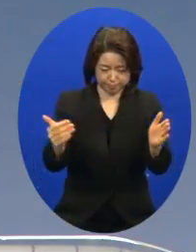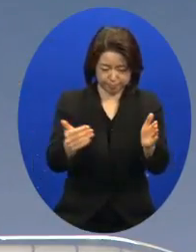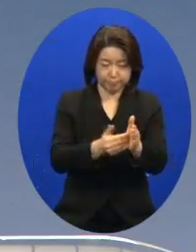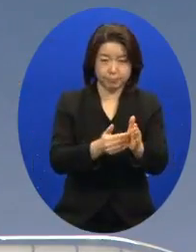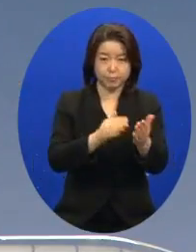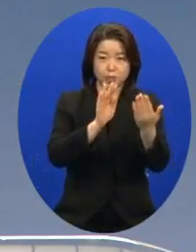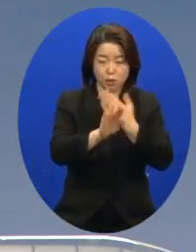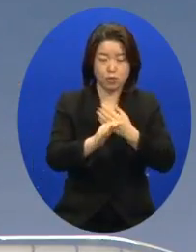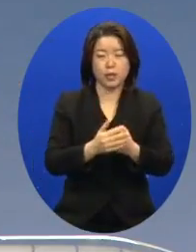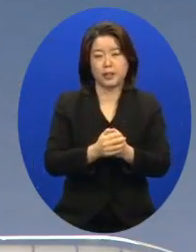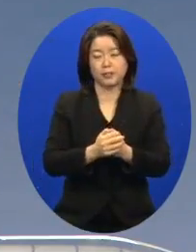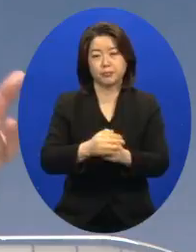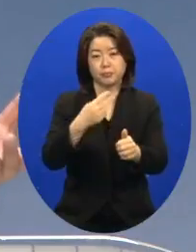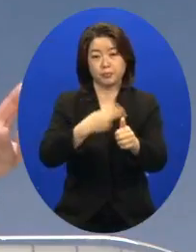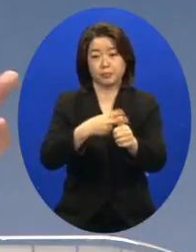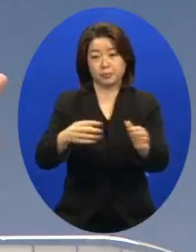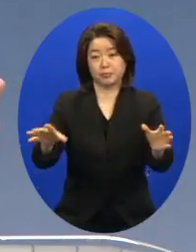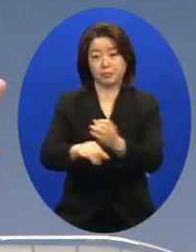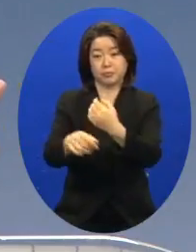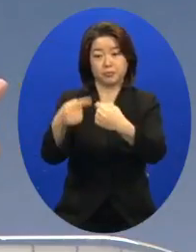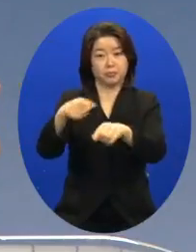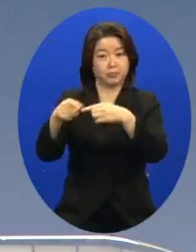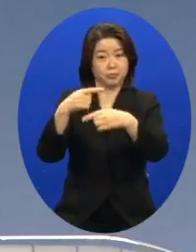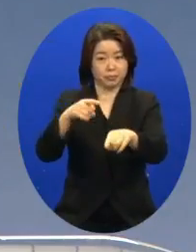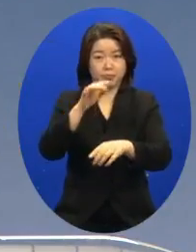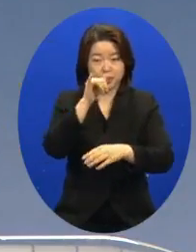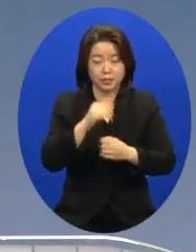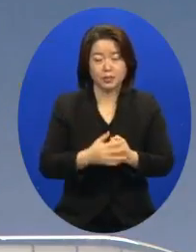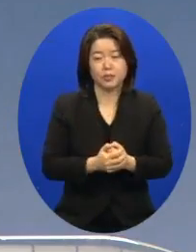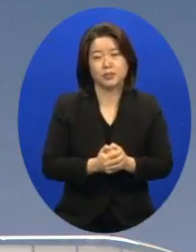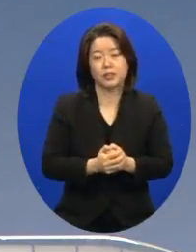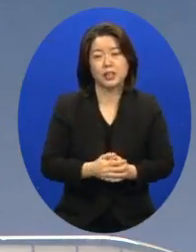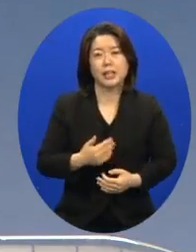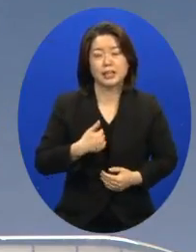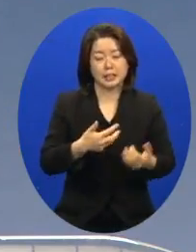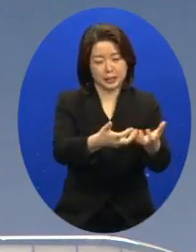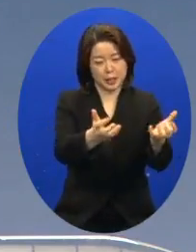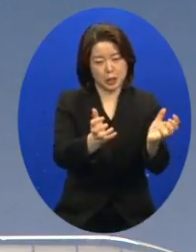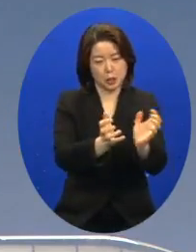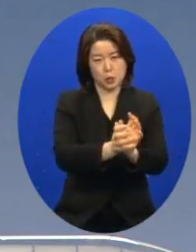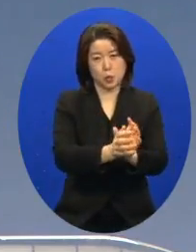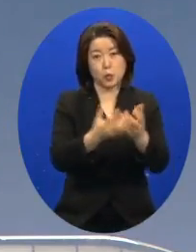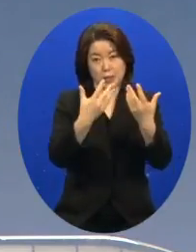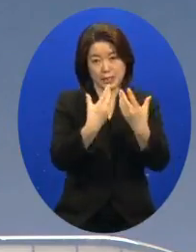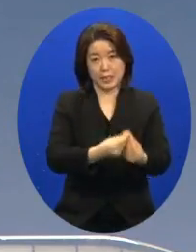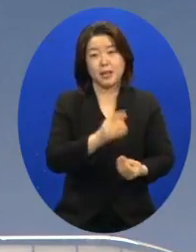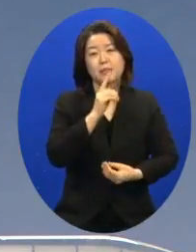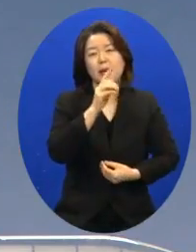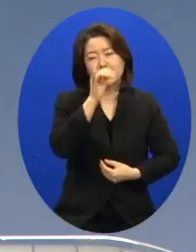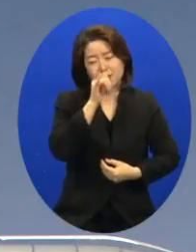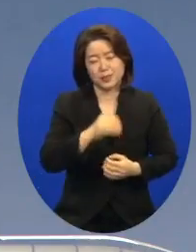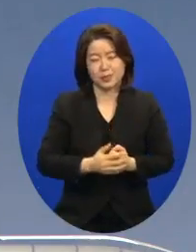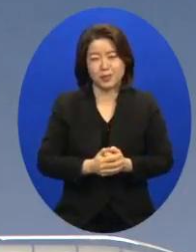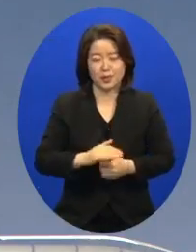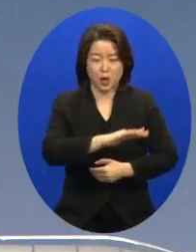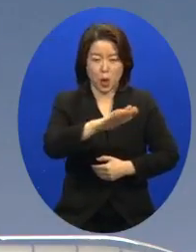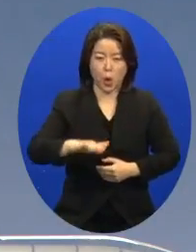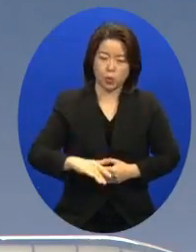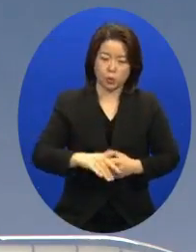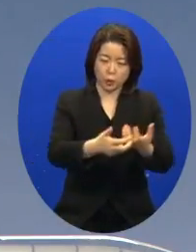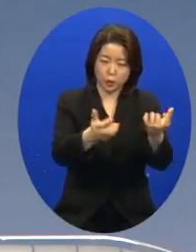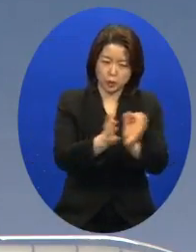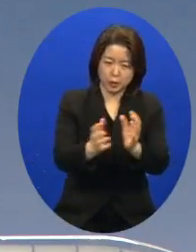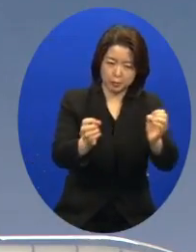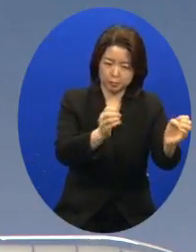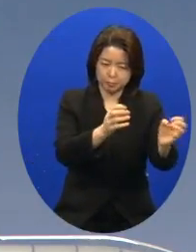교수님이 이제 총평을 하셨습니다 그러면서 저희 조의 이야기를 하셨습니다 저희 조에 토론을 가만히